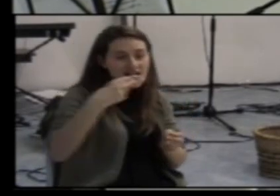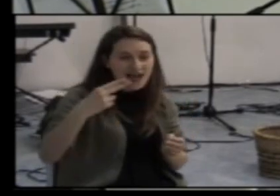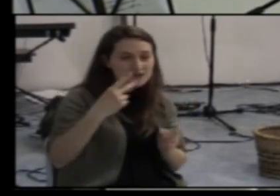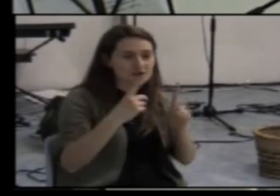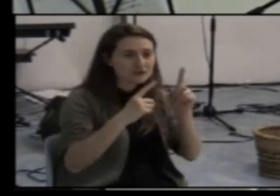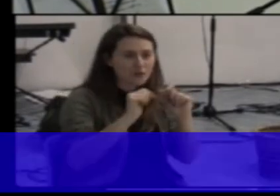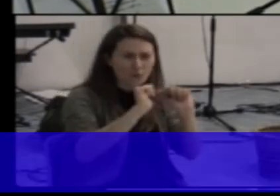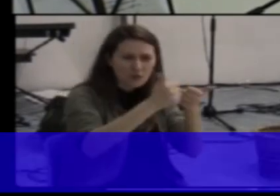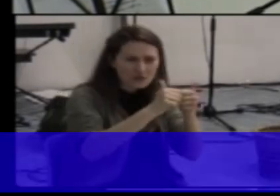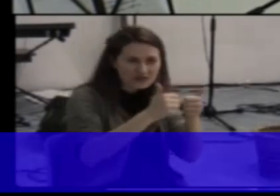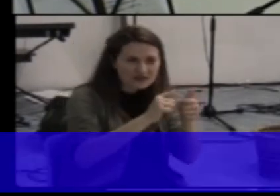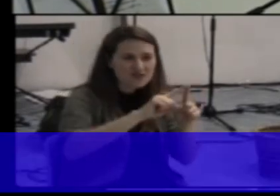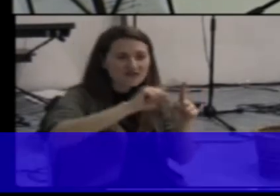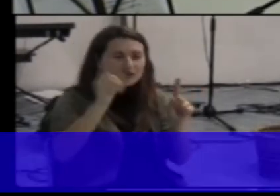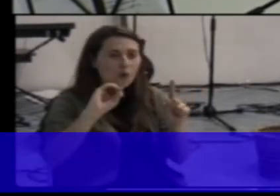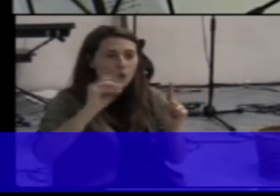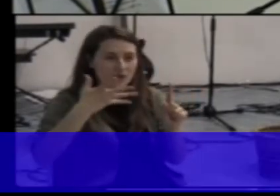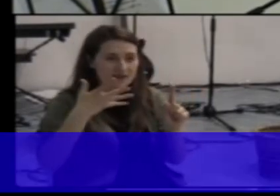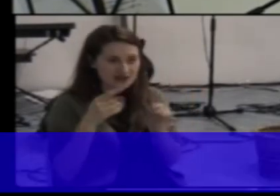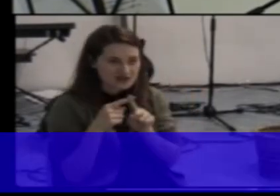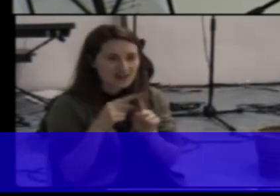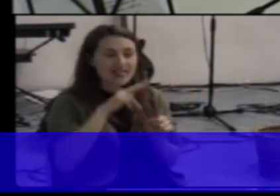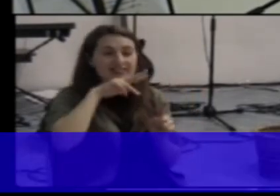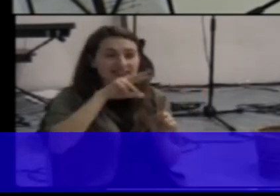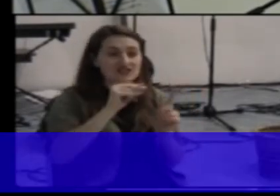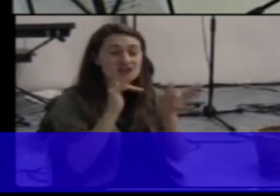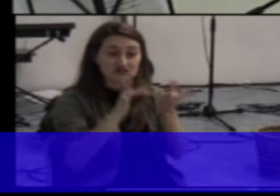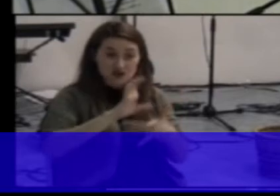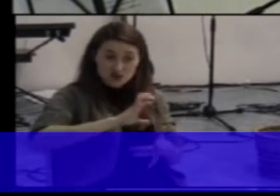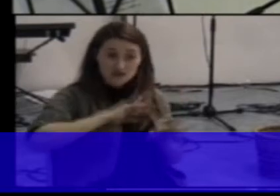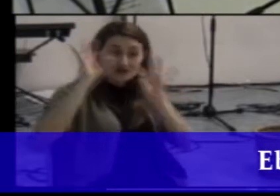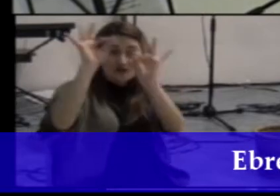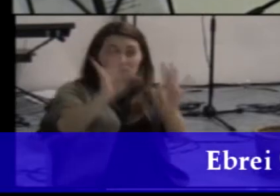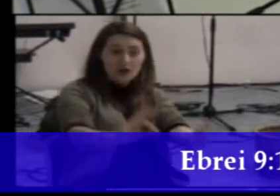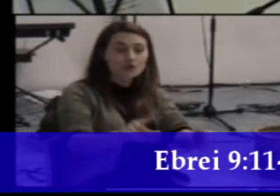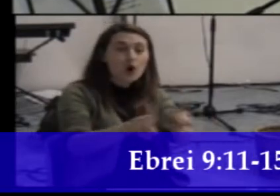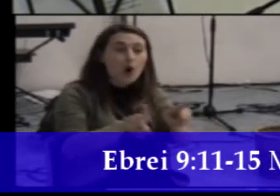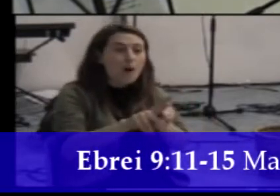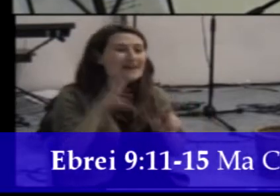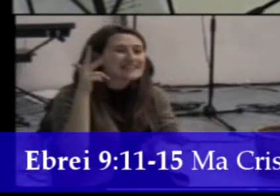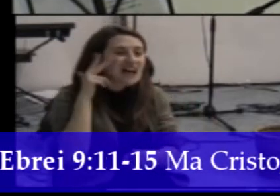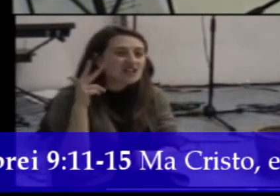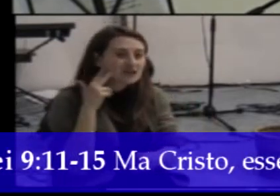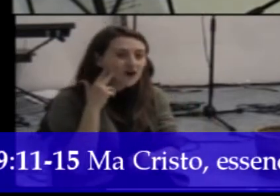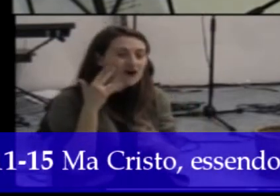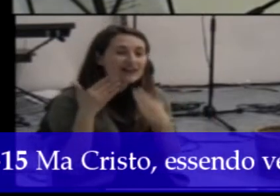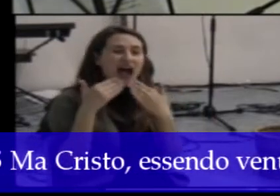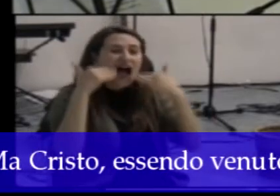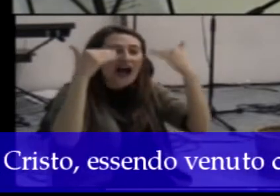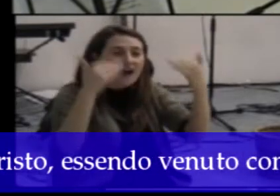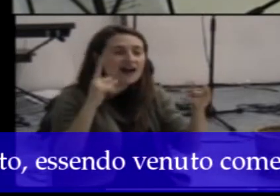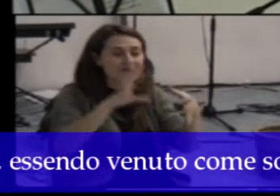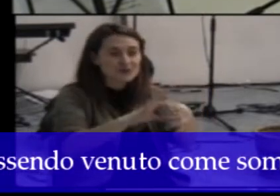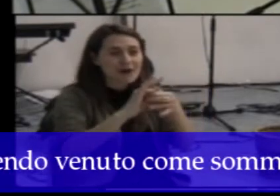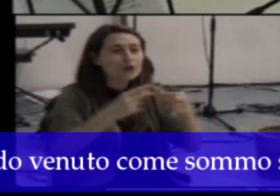Ma Cristo, essendo venuto come sommo sacerdote dei beni futuri, attraverso un tabernacolo più grande e più